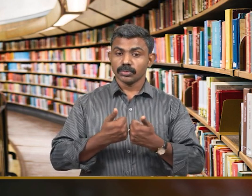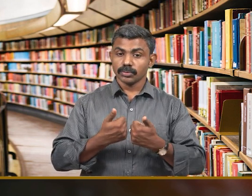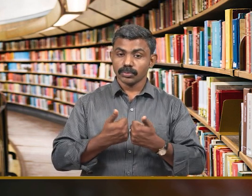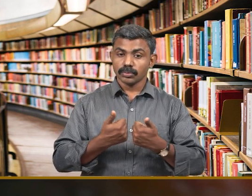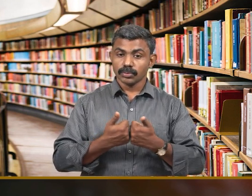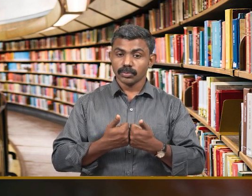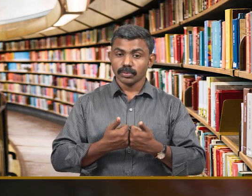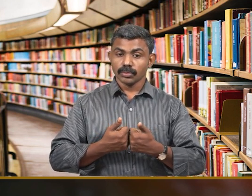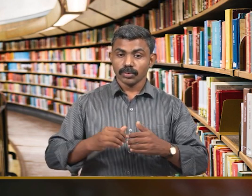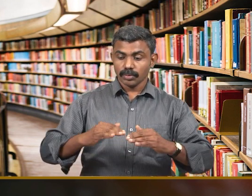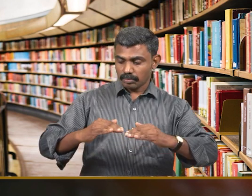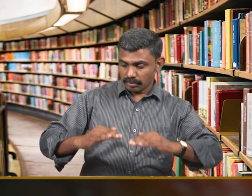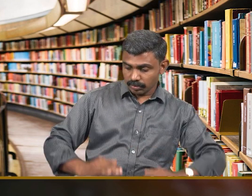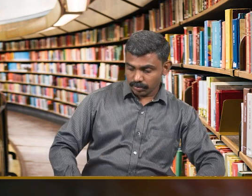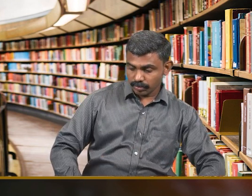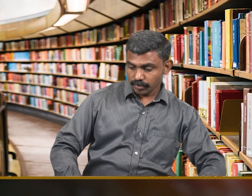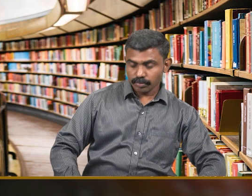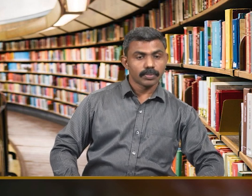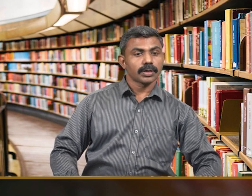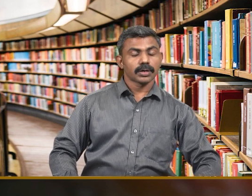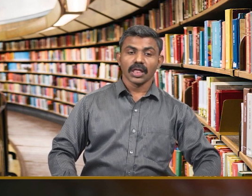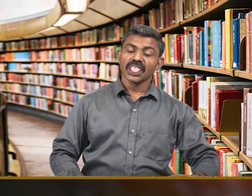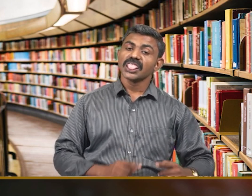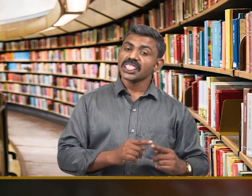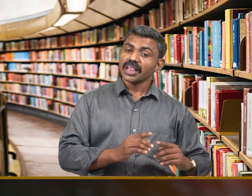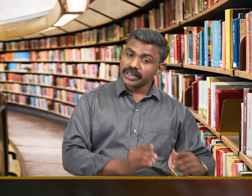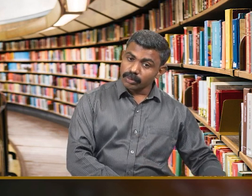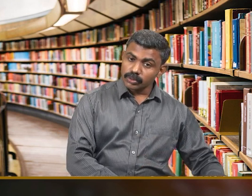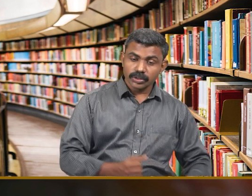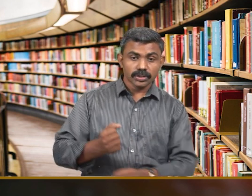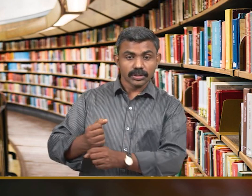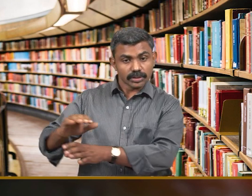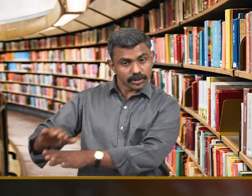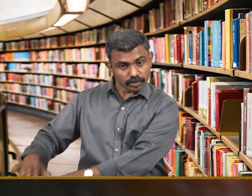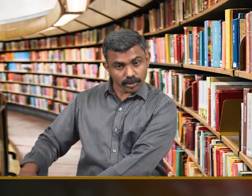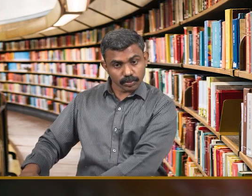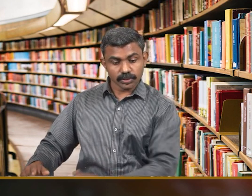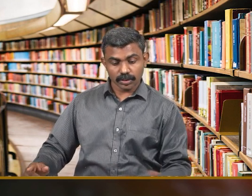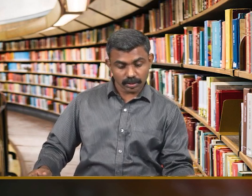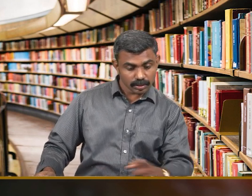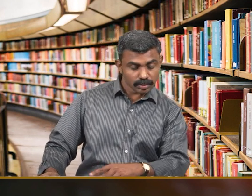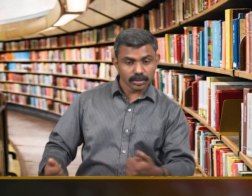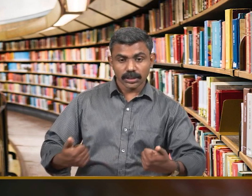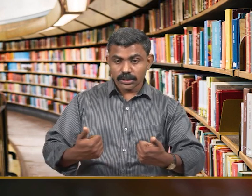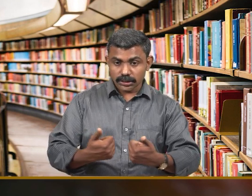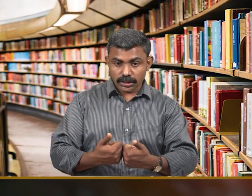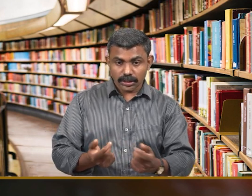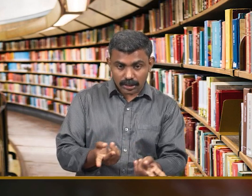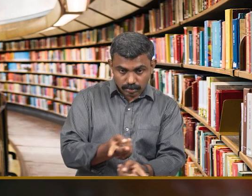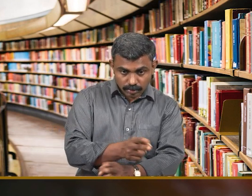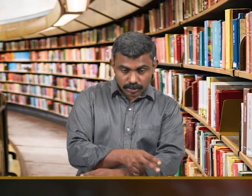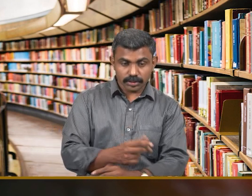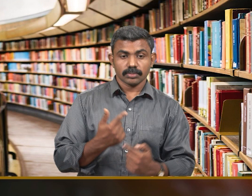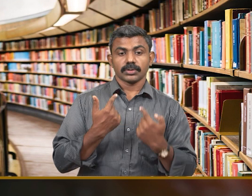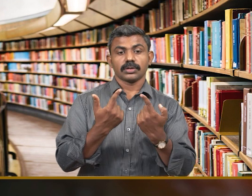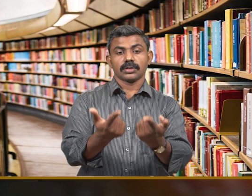அவங்க மிகவும் பின்தங்கிய நிலைக்கு அவங்க தள்ளப்பட்டதுனால அந்த ஒரு பழி வாங்கும் நோக்கம், அது இல்லாமல் அவங்க வந்து ஒரு பெரிய மாற்றத்தை